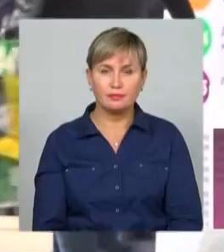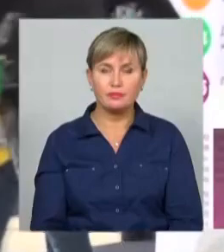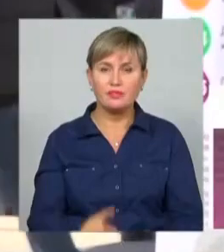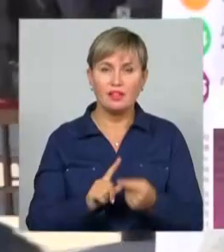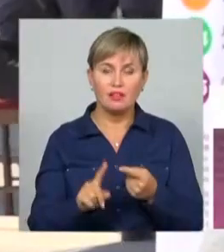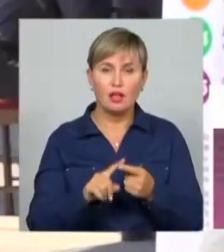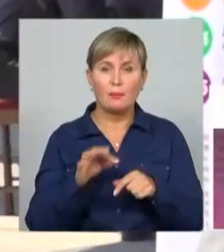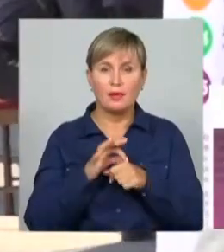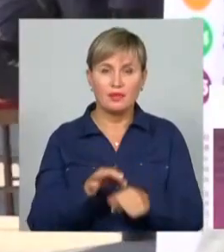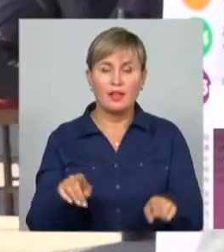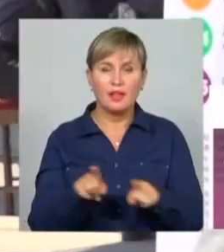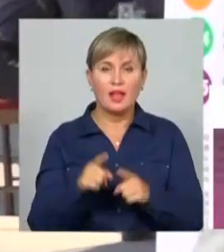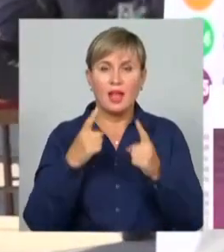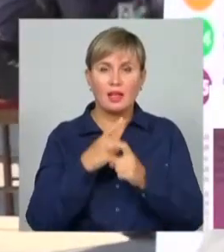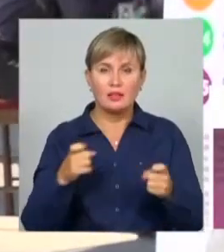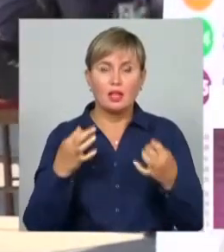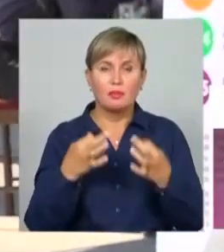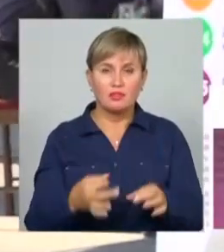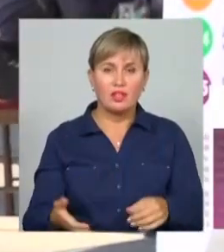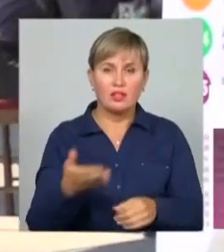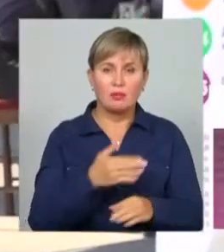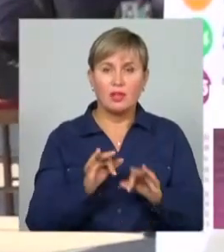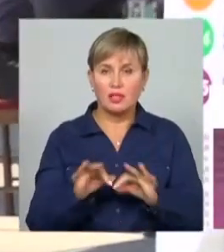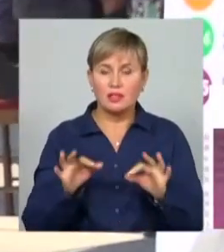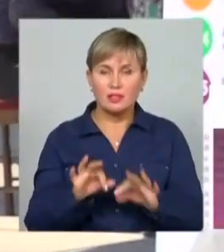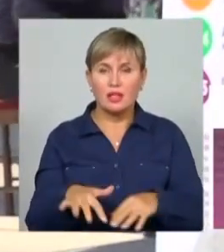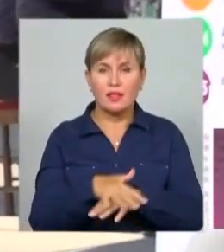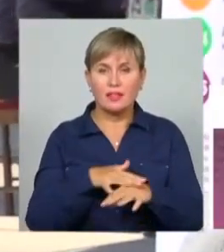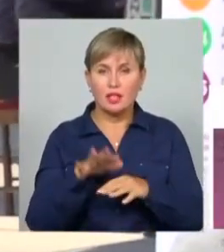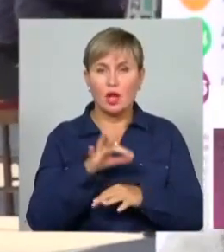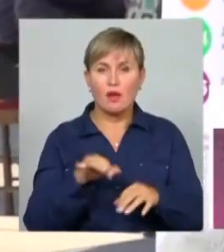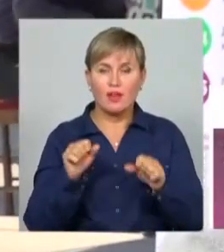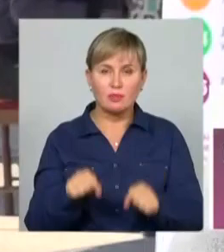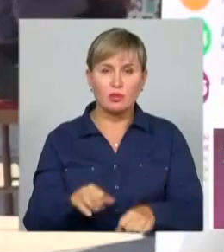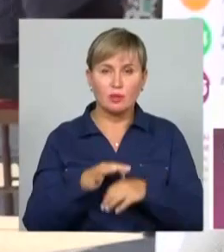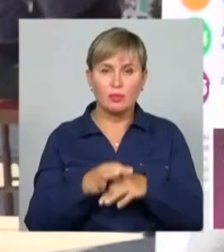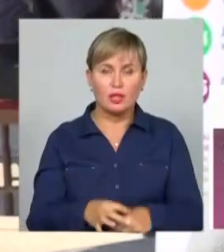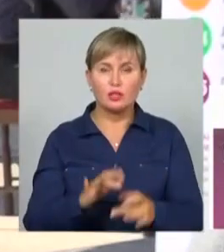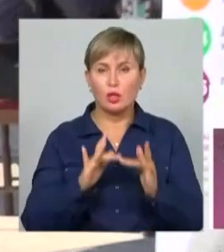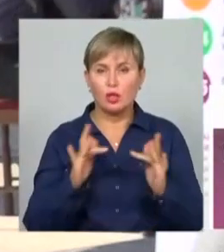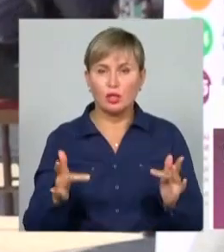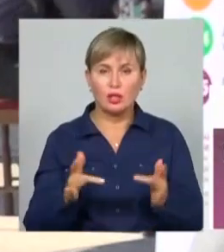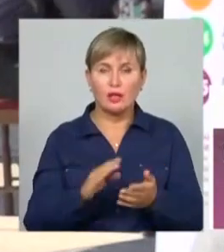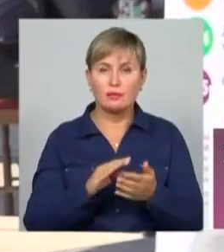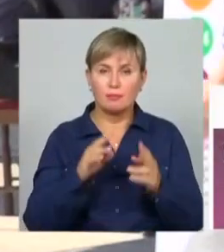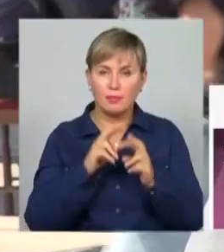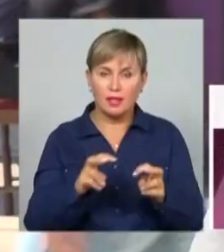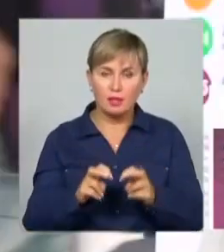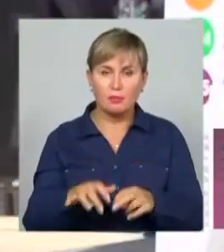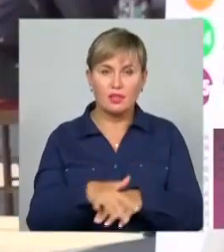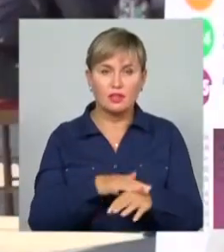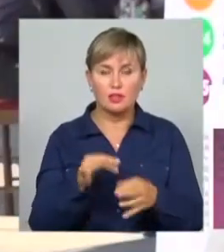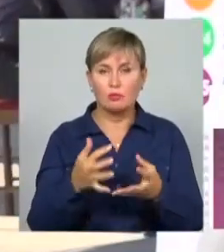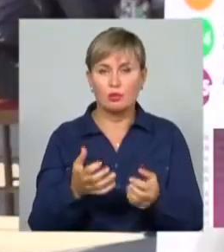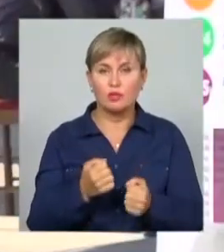Во-первых, проведение подобных акций позволяет нам разъяснять населению о возможностях прохождения онлайн-переписи населения и